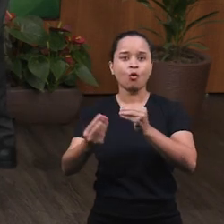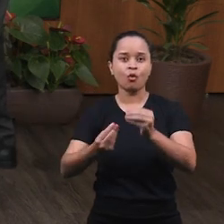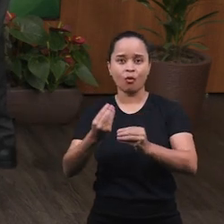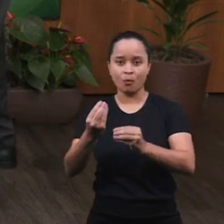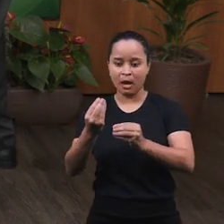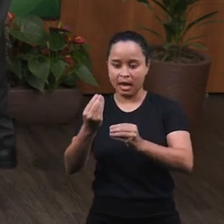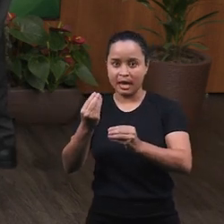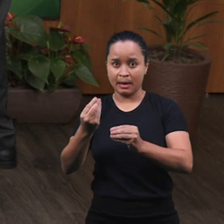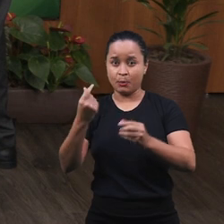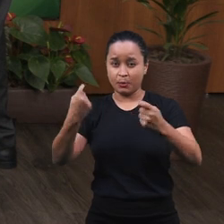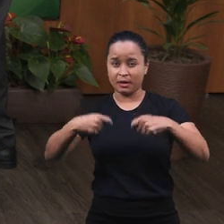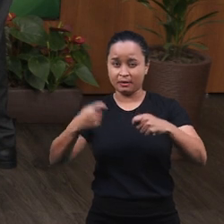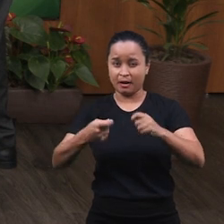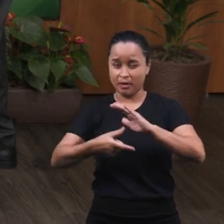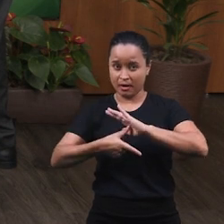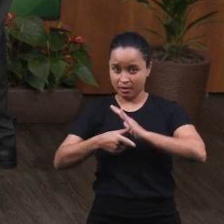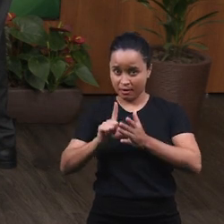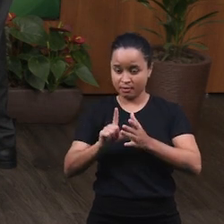démonté